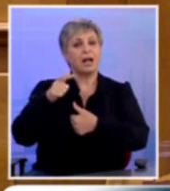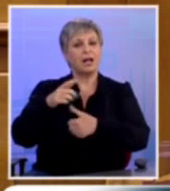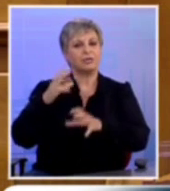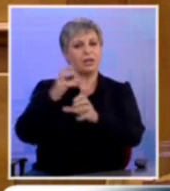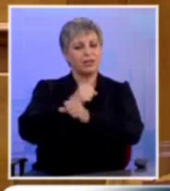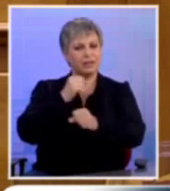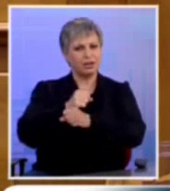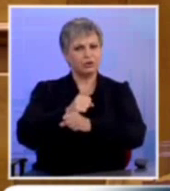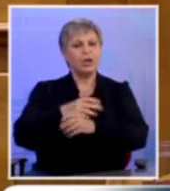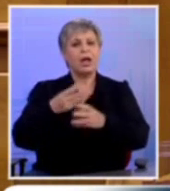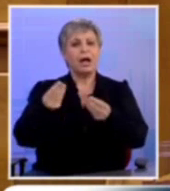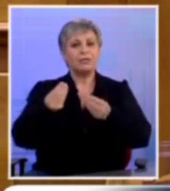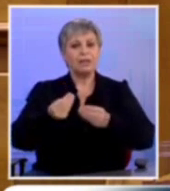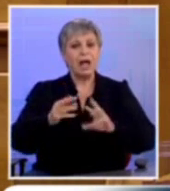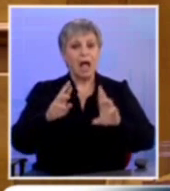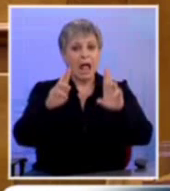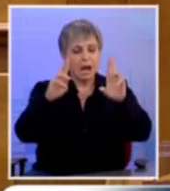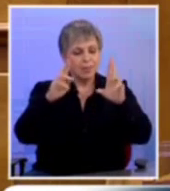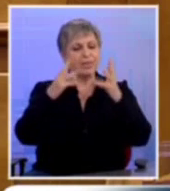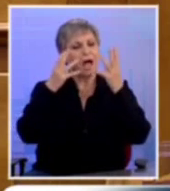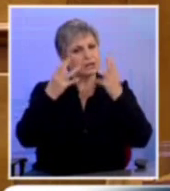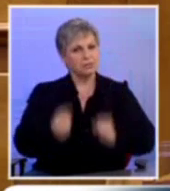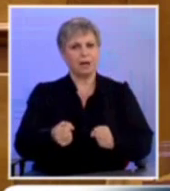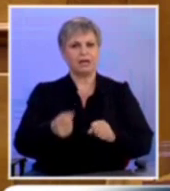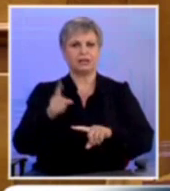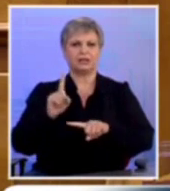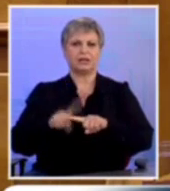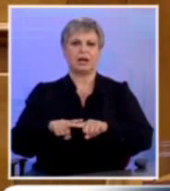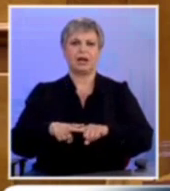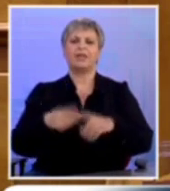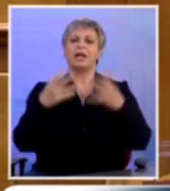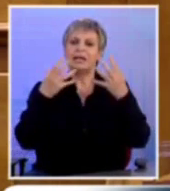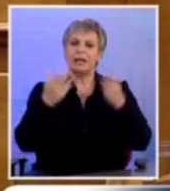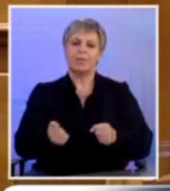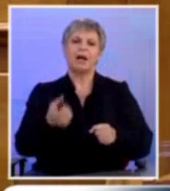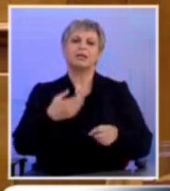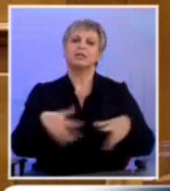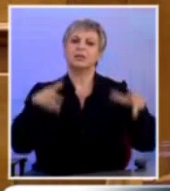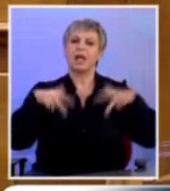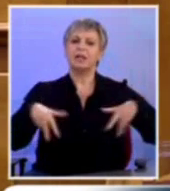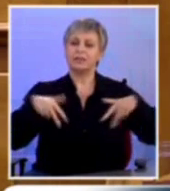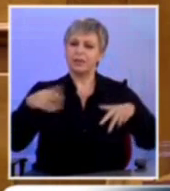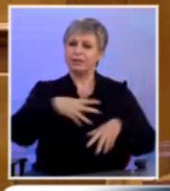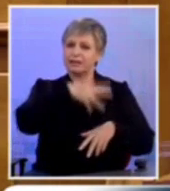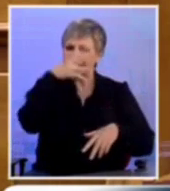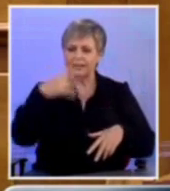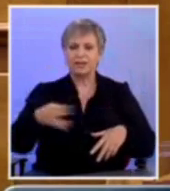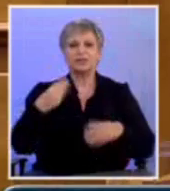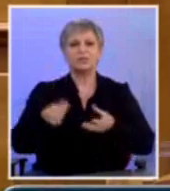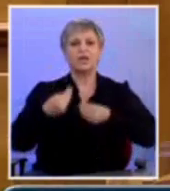υπάρχει ελπίδα στη χώρα μας. Υπάρχει ελπίδα, και αυτή είναι η κυβέρνηση ΣΥΡΙΖΑ, ο λαός και το λαϊκό κίνημα.